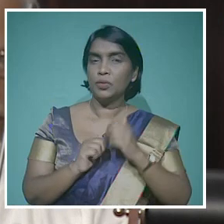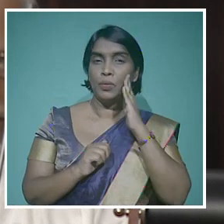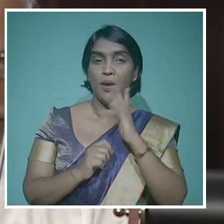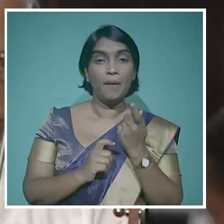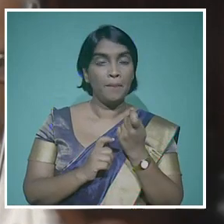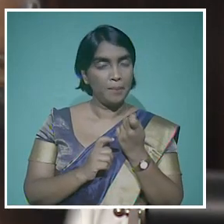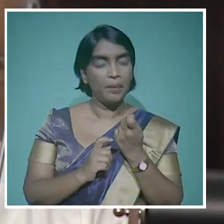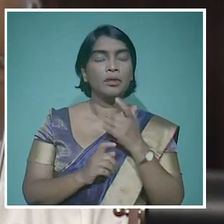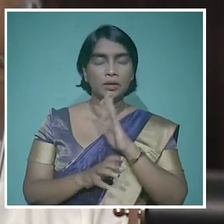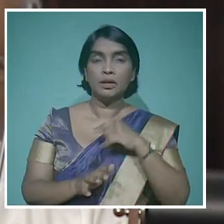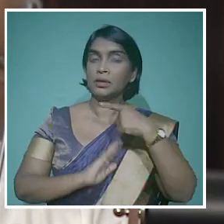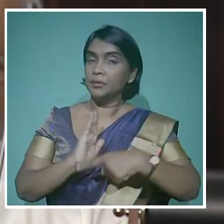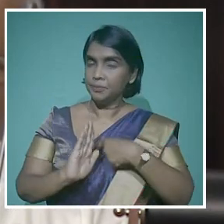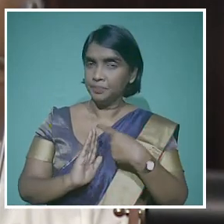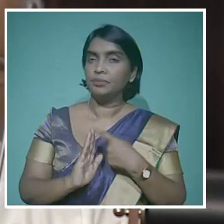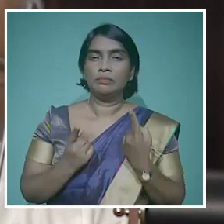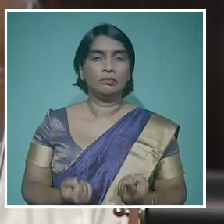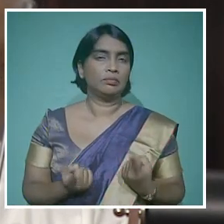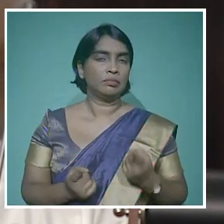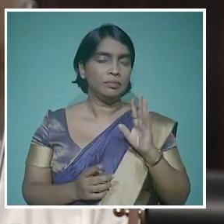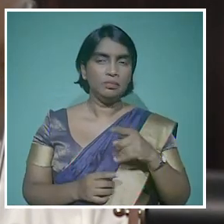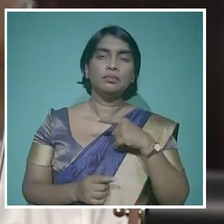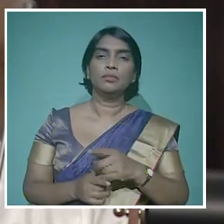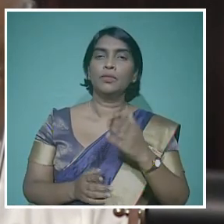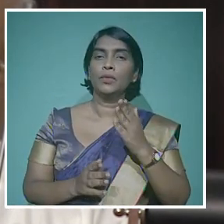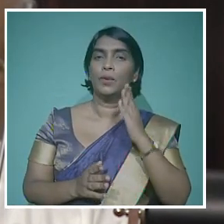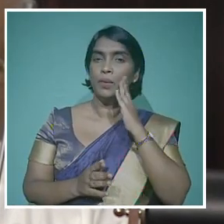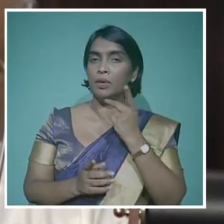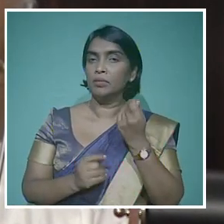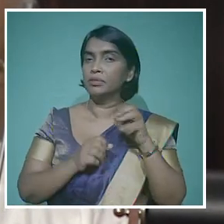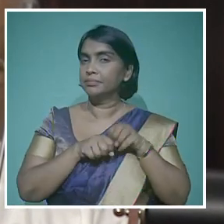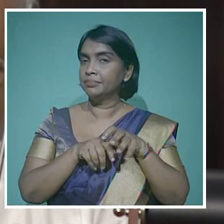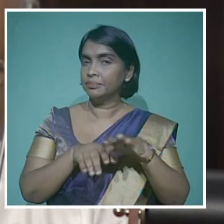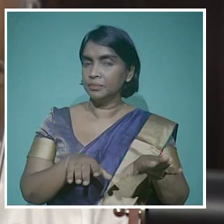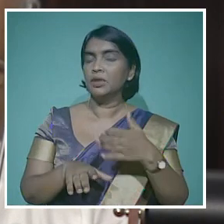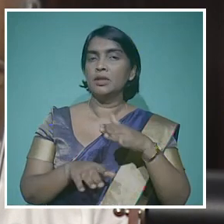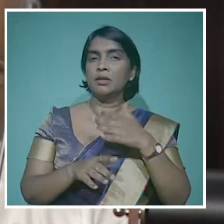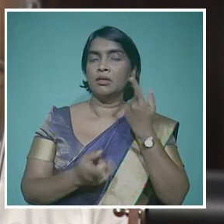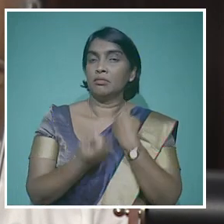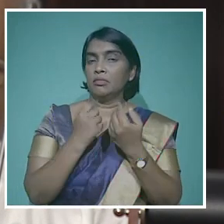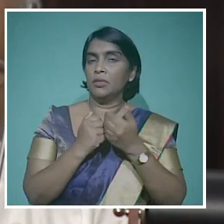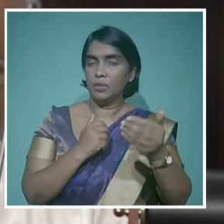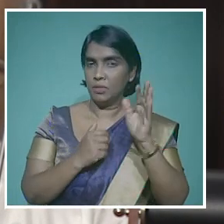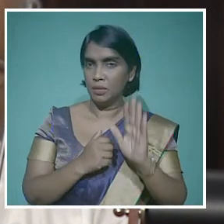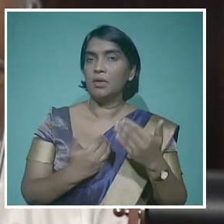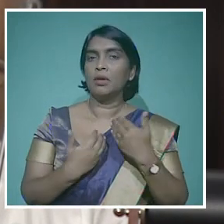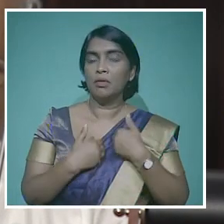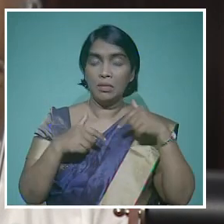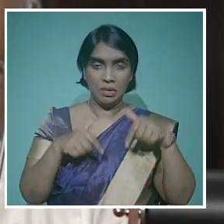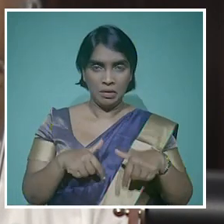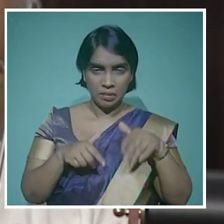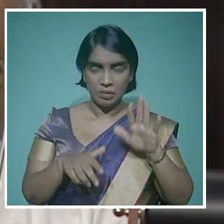විනිමය හිඟකට ශ්‍රී ලංකාව මුහුණ දෙන සිටි බැවින් විදේශ විනිමය ගලා එම සමාලෝචනය කළ යුතුය. අපි අද